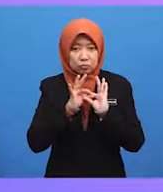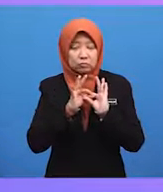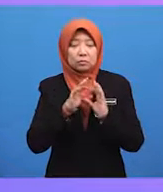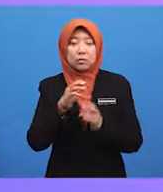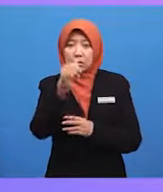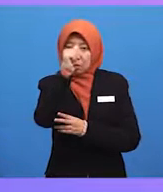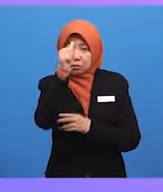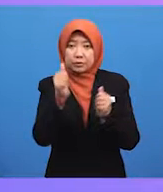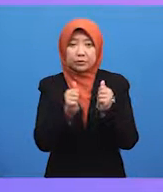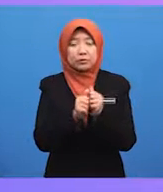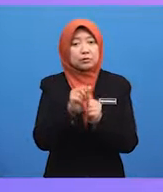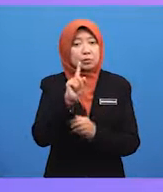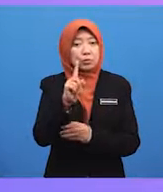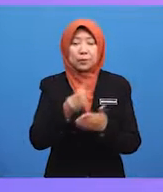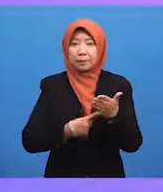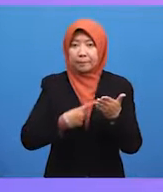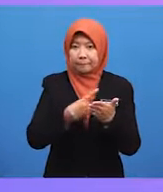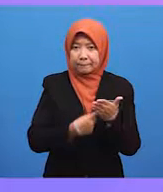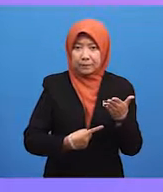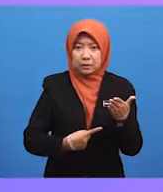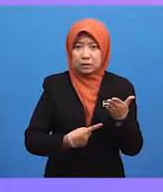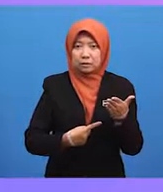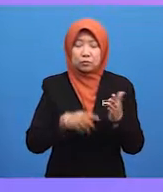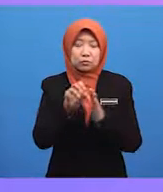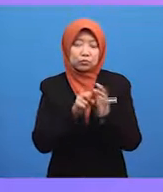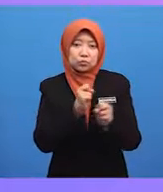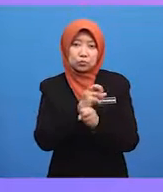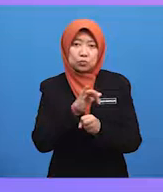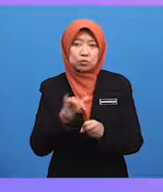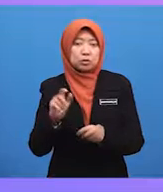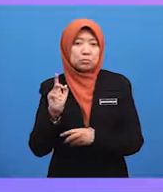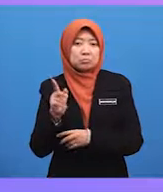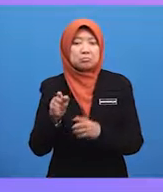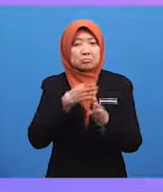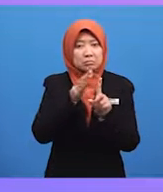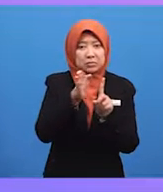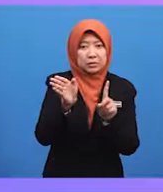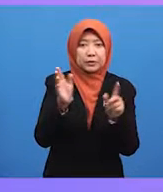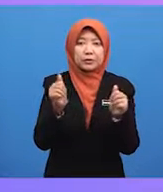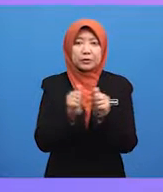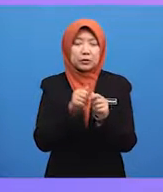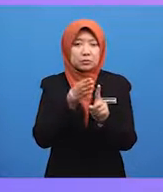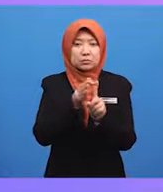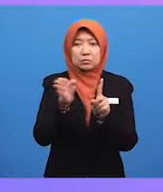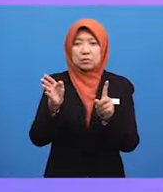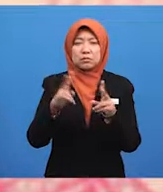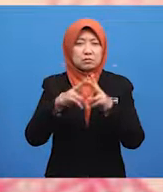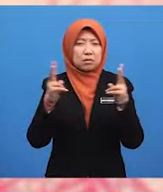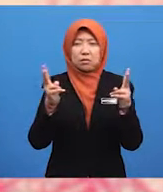sesuatu apa jua, maka sesungguhnya ia telah sesat dengan kesesatan yang amat